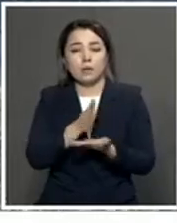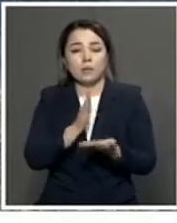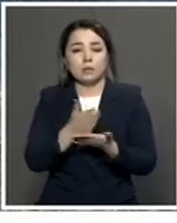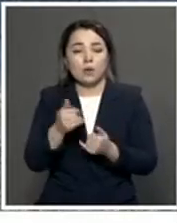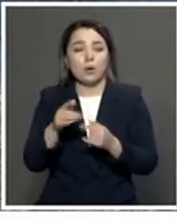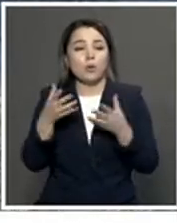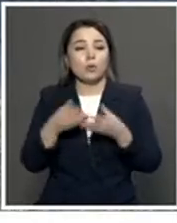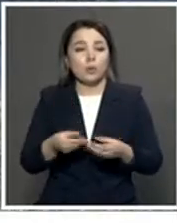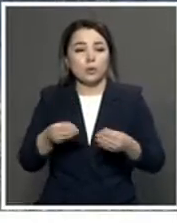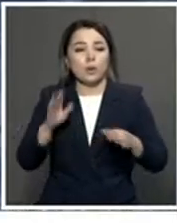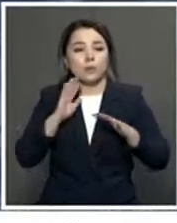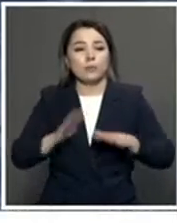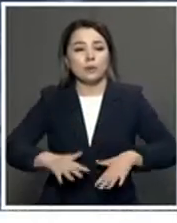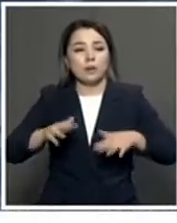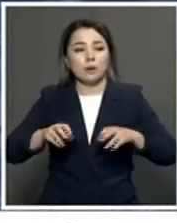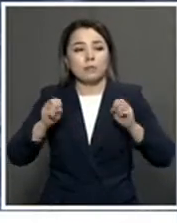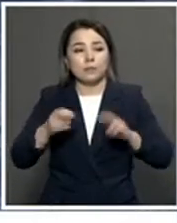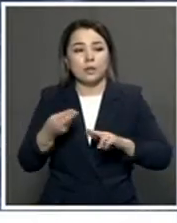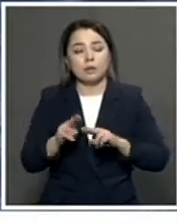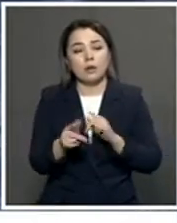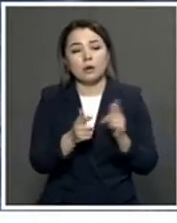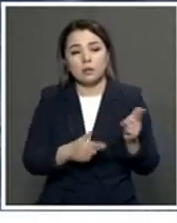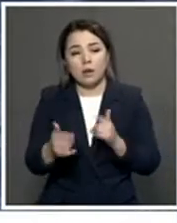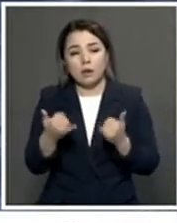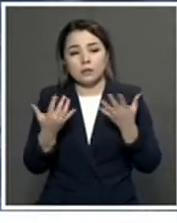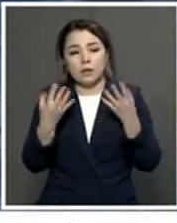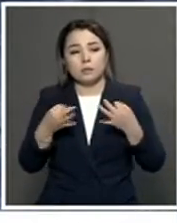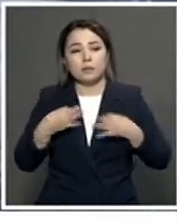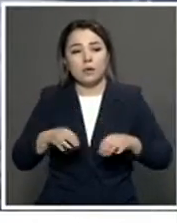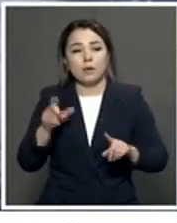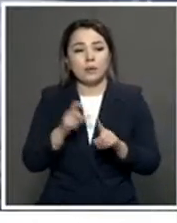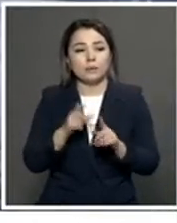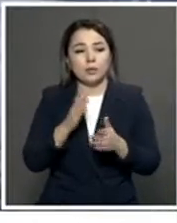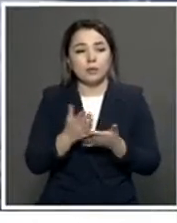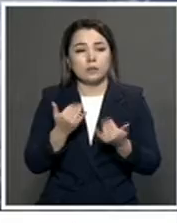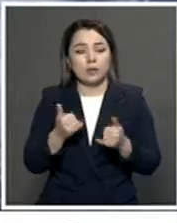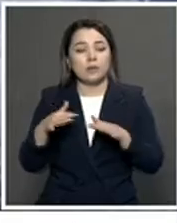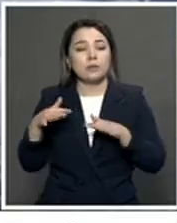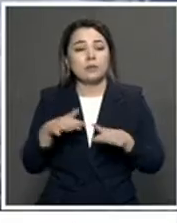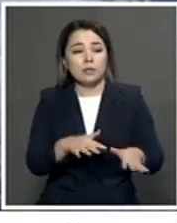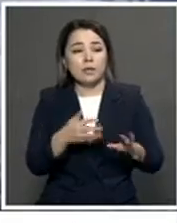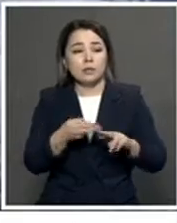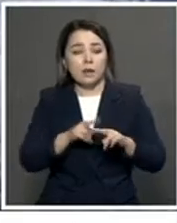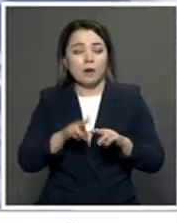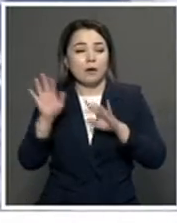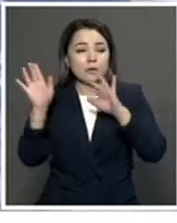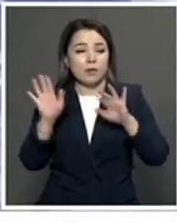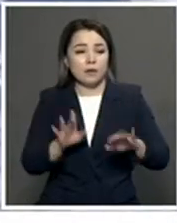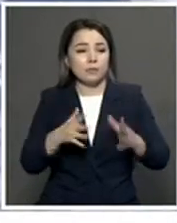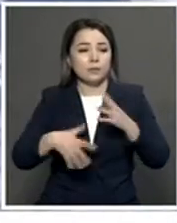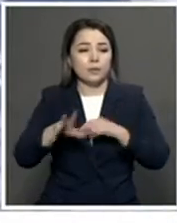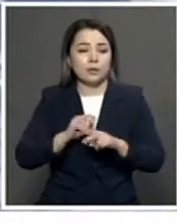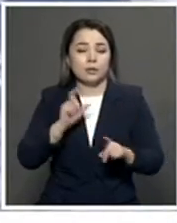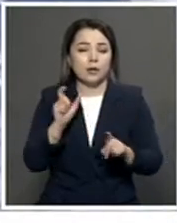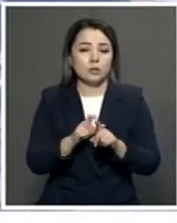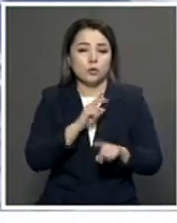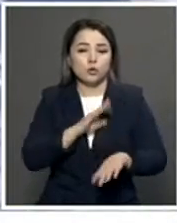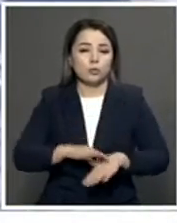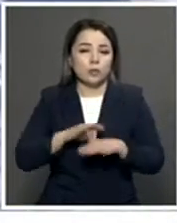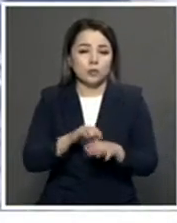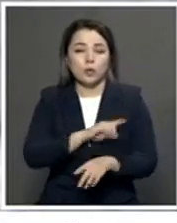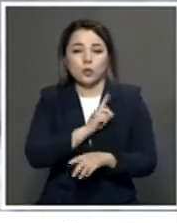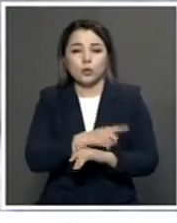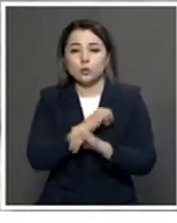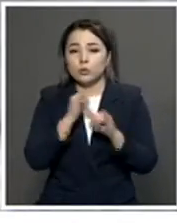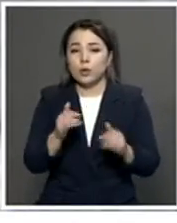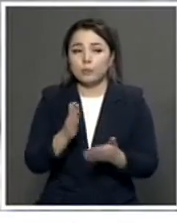көктемгі су тасқынына қазірден дайындала бастады. Ал селден қорғау мекемесінің мамандары қар көшкінінің алдын алу жұмыстарын күшейтті. Өткен